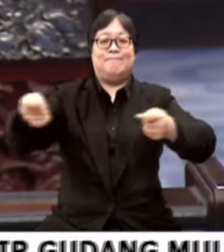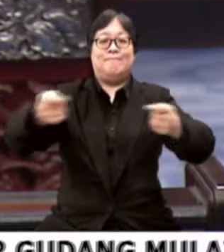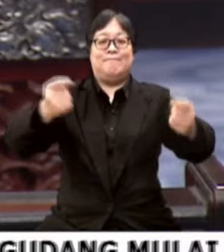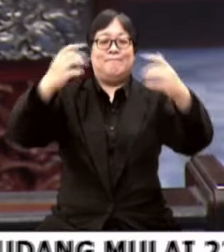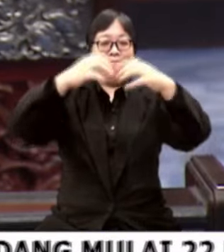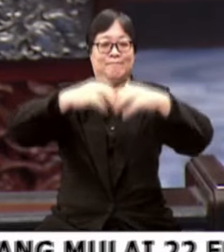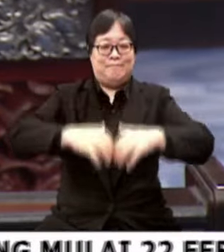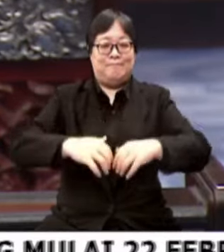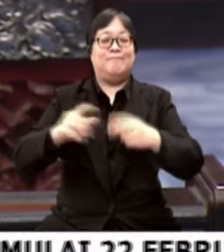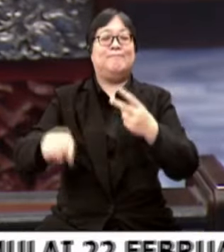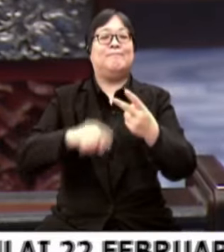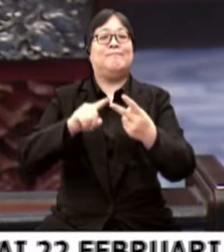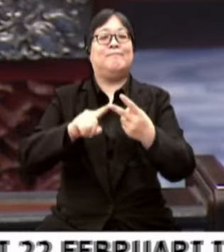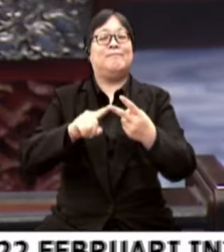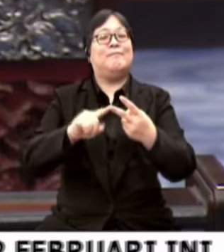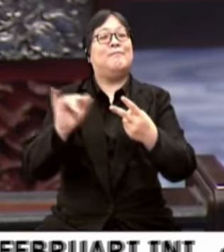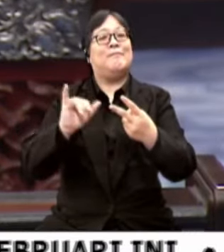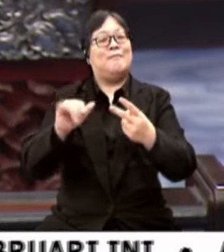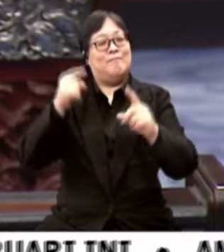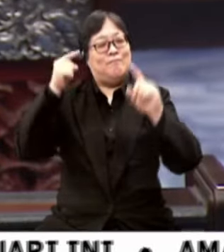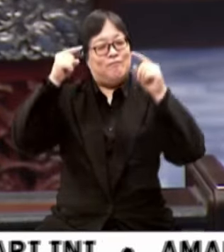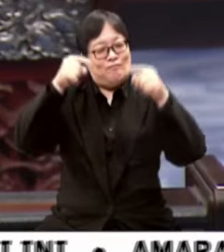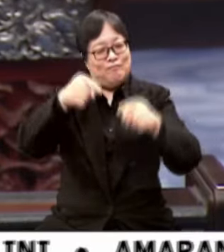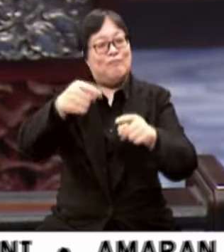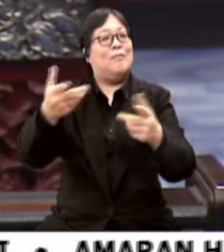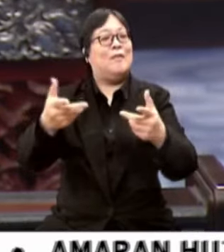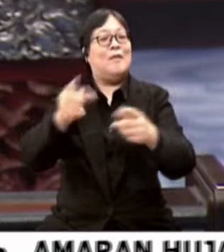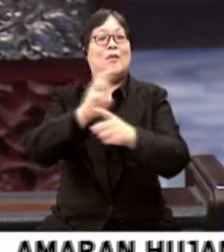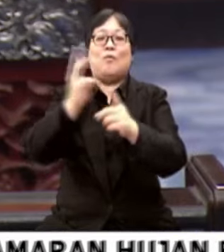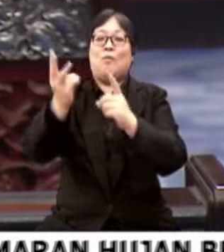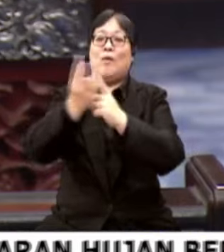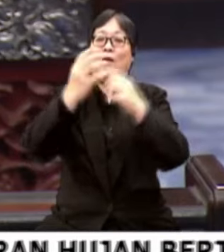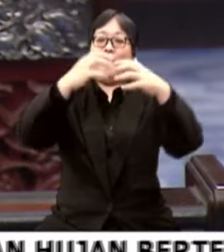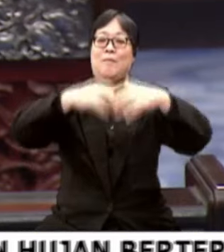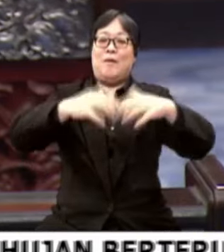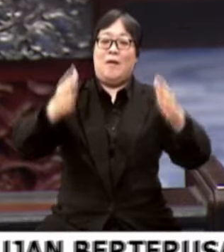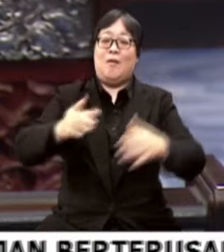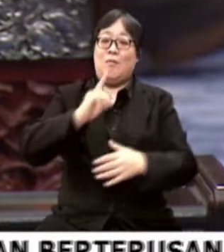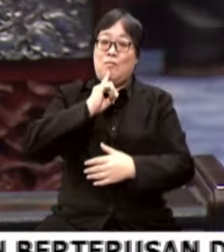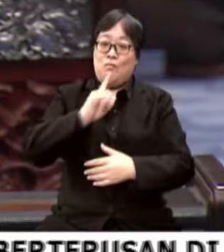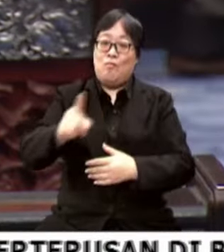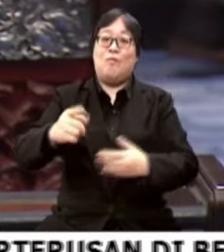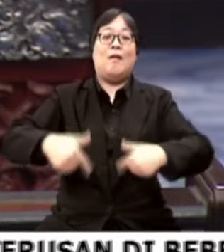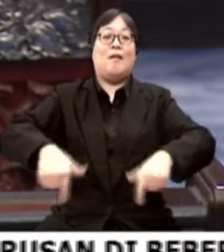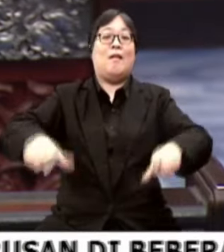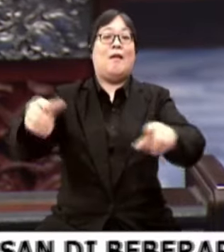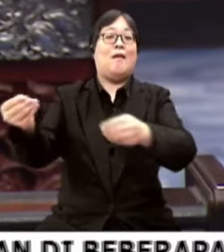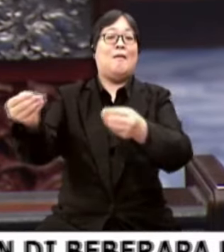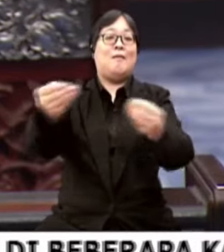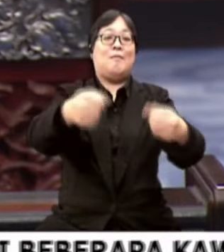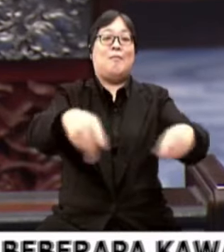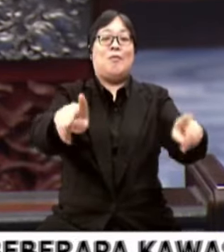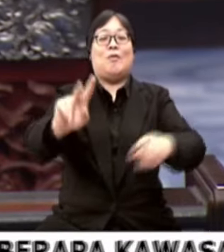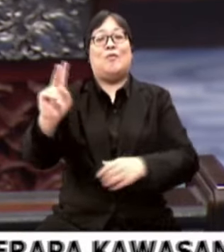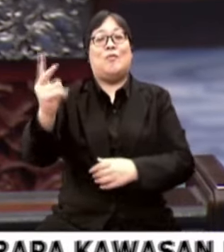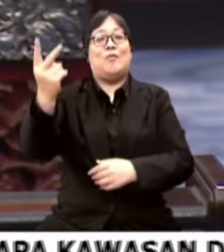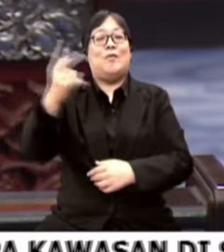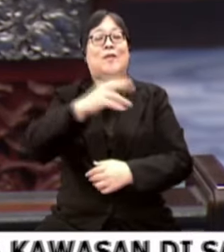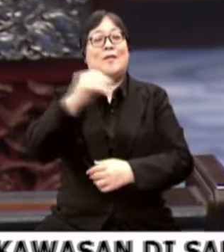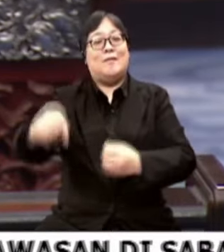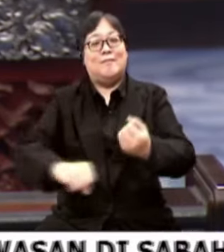Yesus memberikan penekanan kepada aspek kebajikan bengkep yang benar-benar layak untuk diberi peluang kedua dan